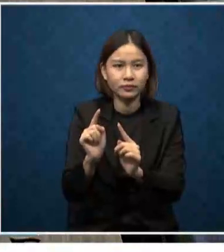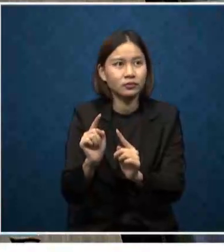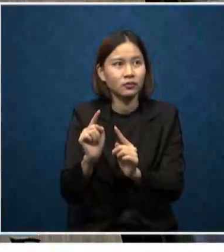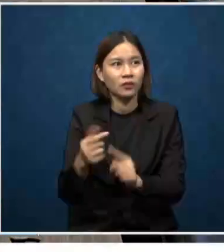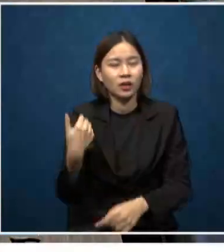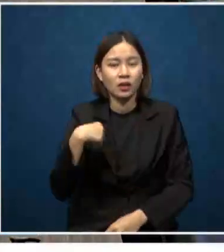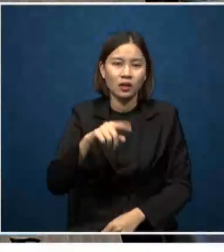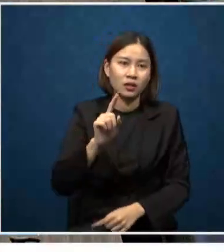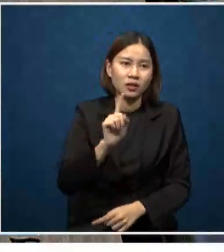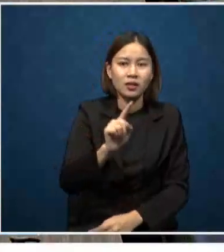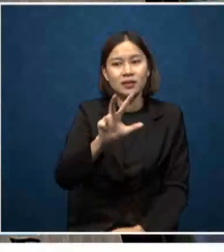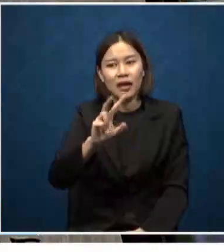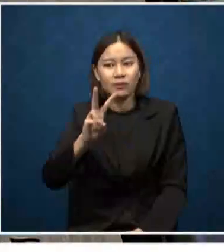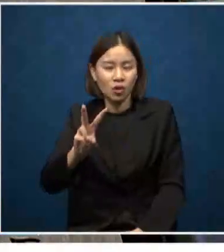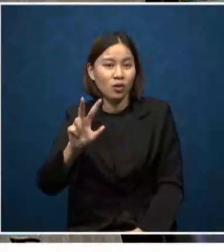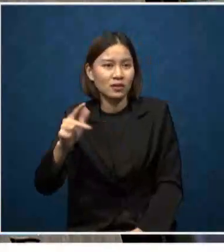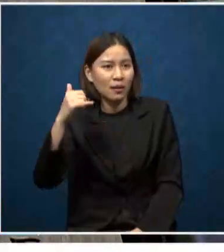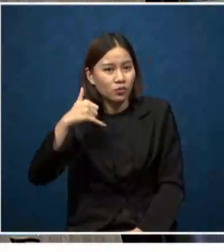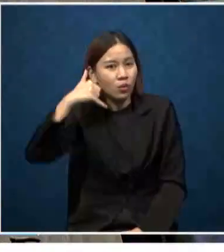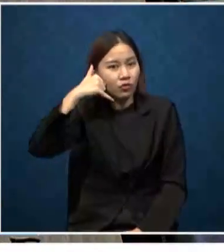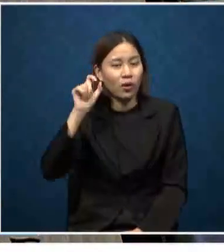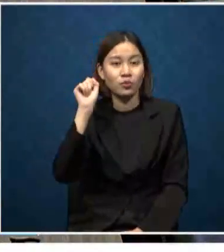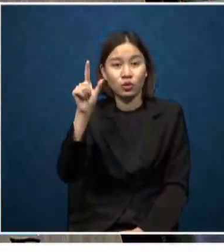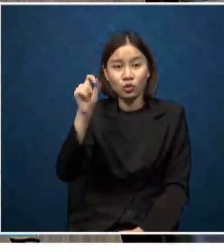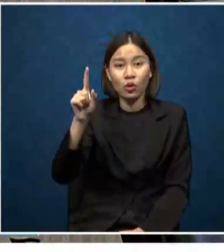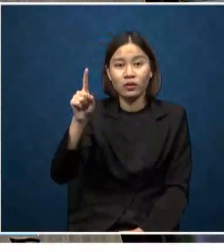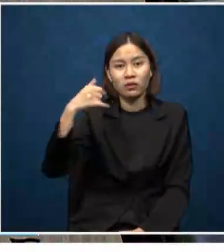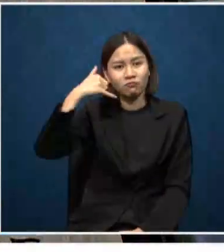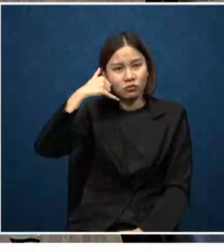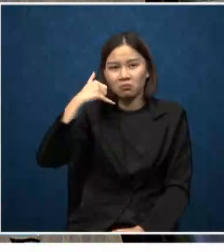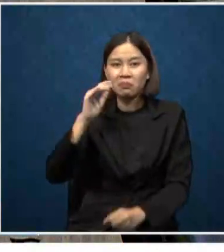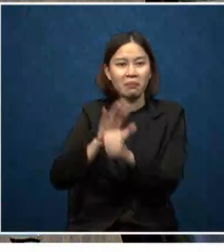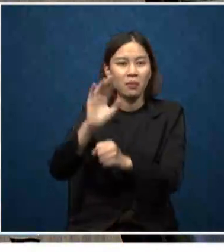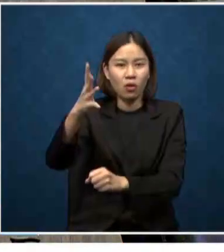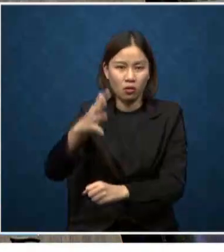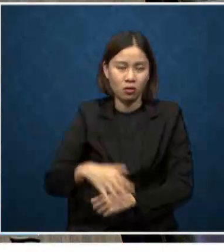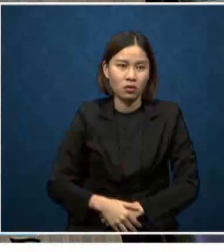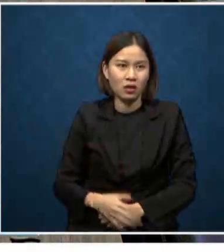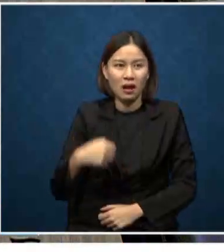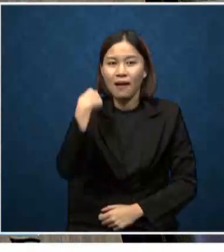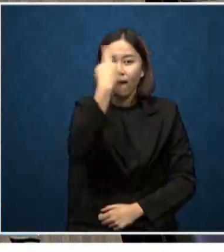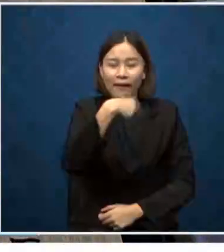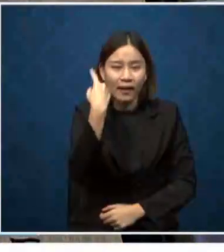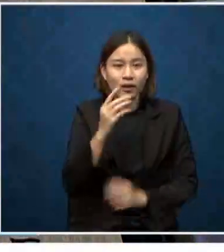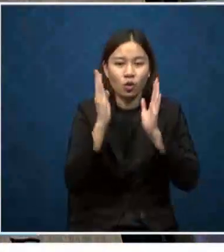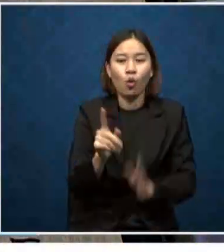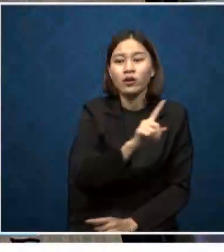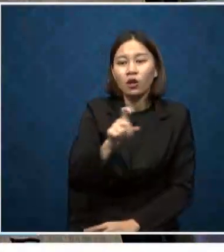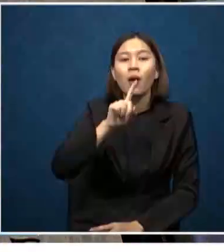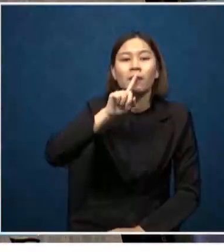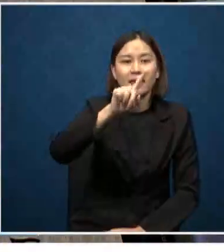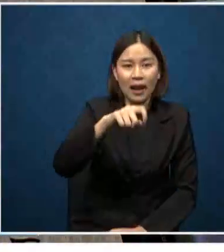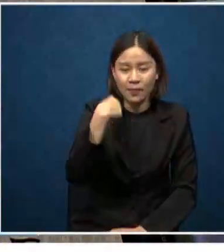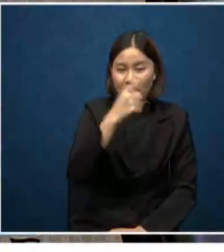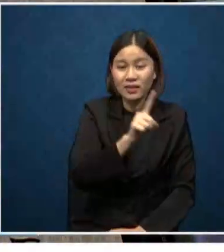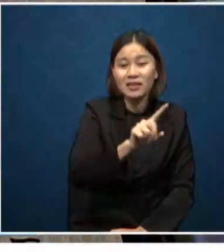13 23ของกรมสุขภาพจิตสายด่วนสุขภาพจิตนั้นไม่พอมีใคร 100คนไปถามดูครับที่เขา